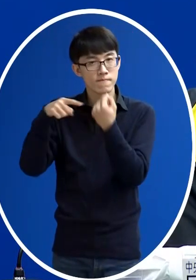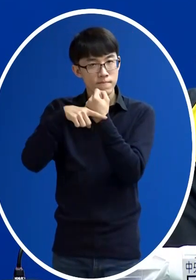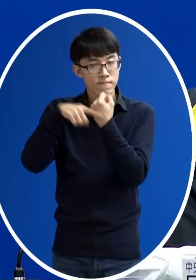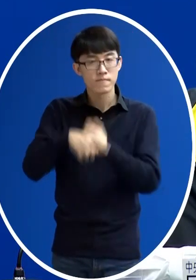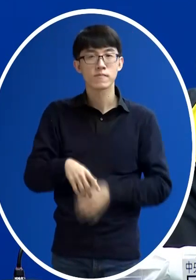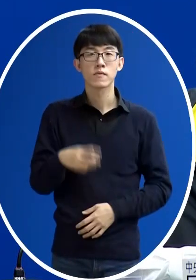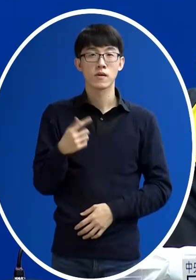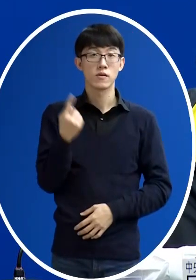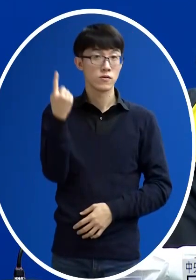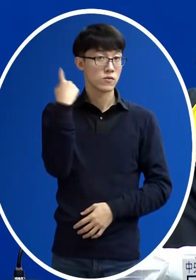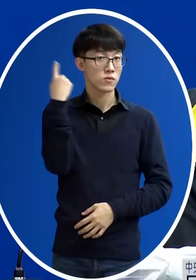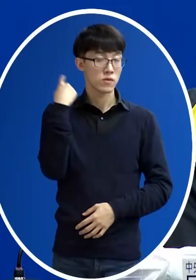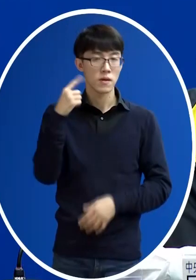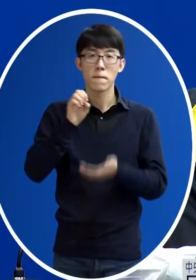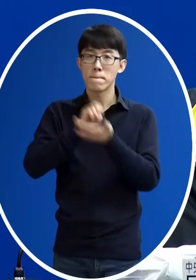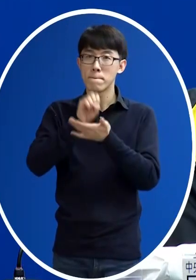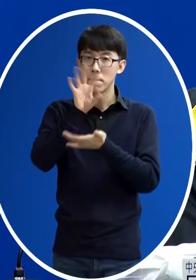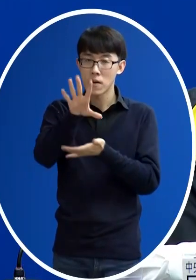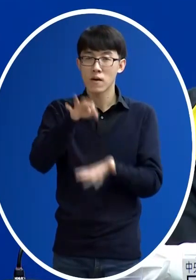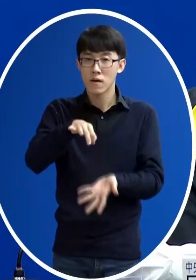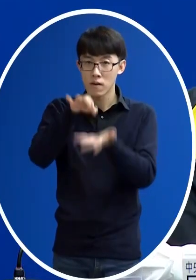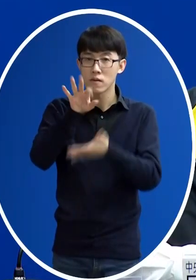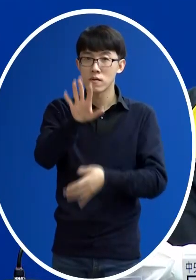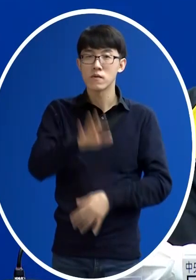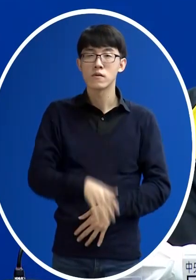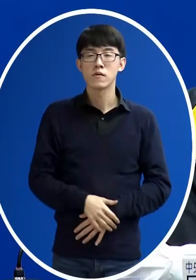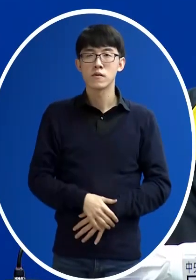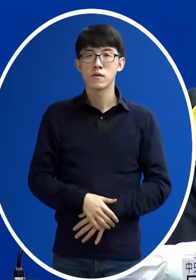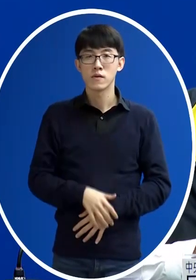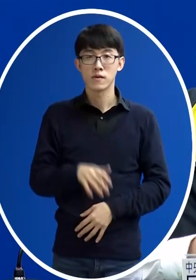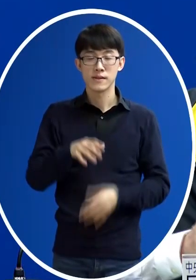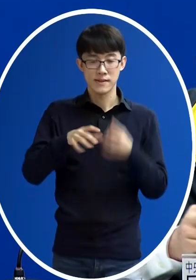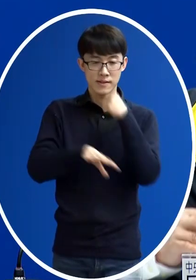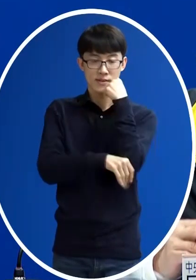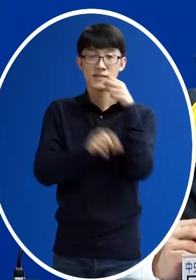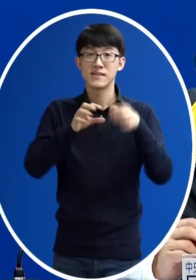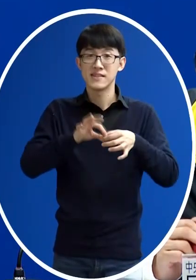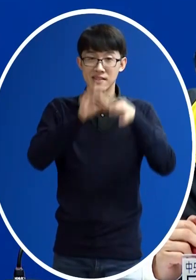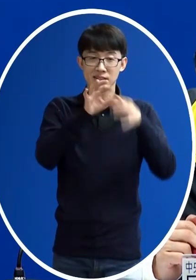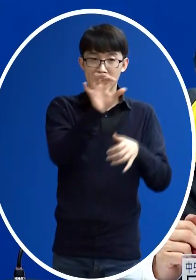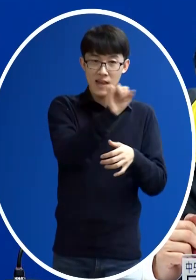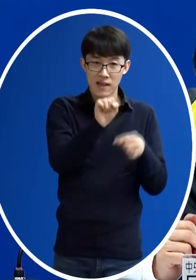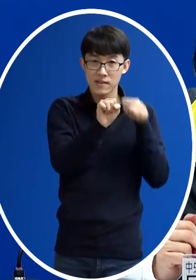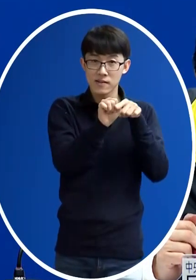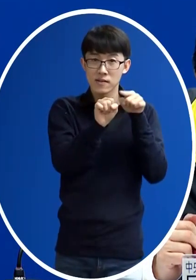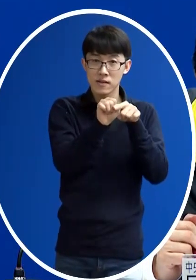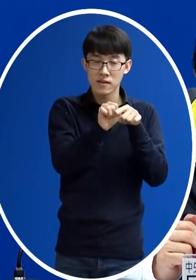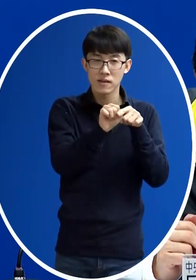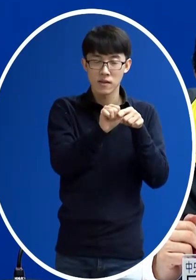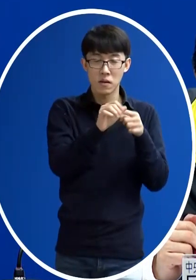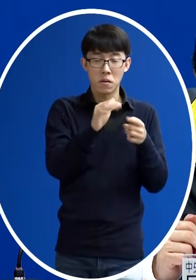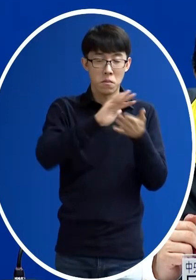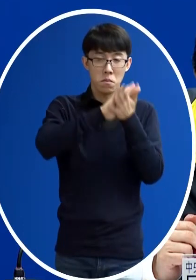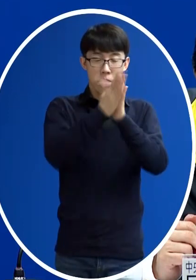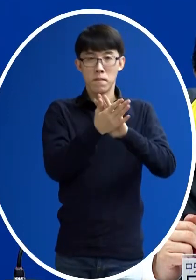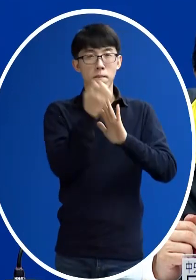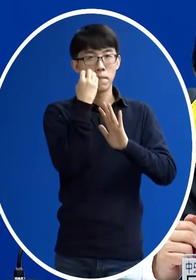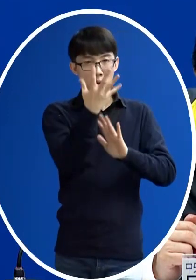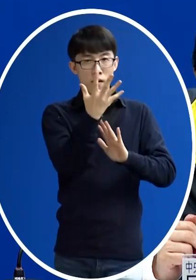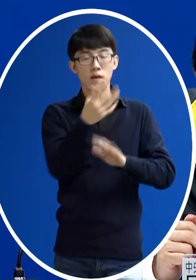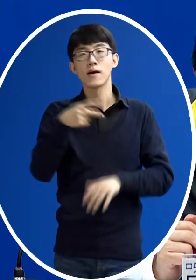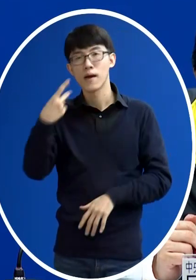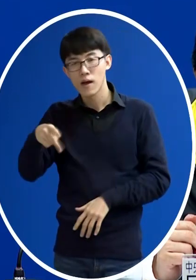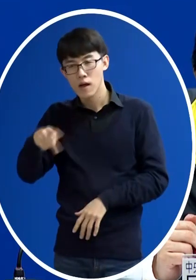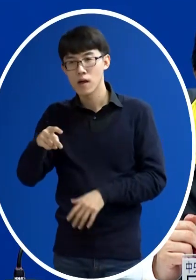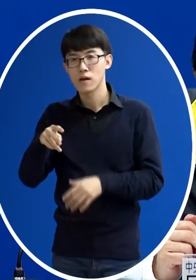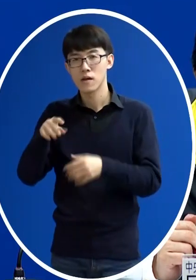的报告有提到哈，就是他们针对除了 S 基因的一些突变之外，也有分析这个Omicron 其